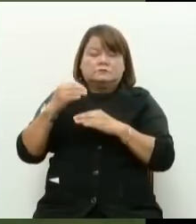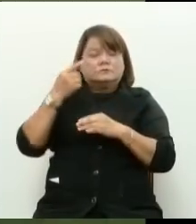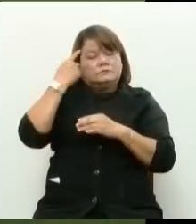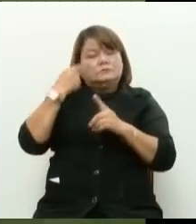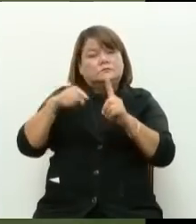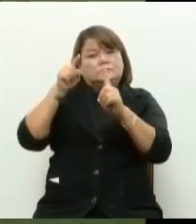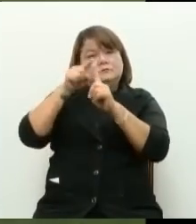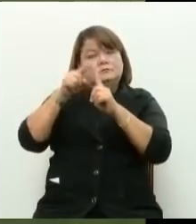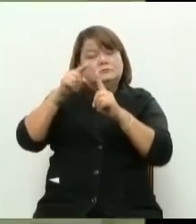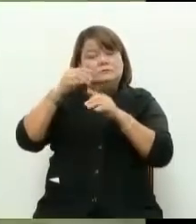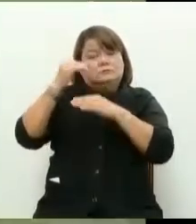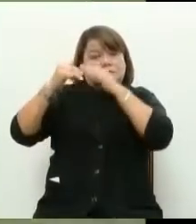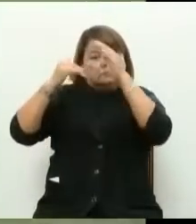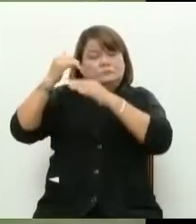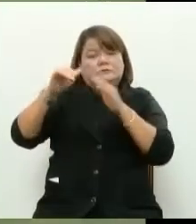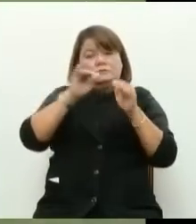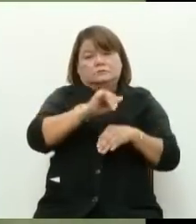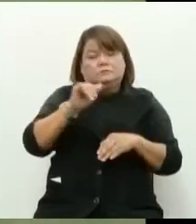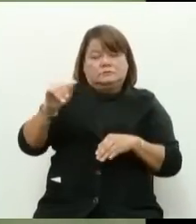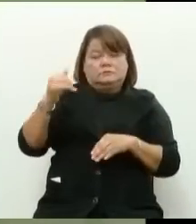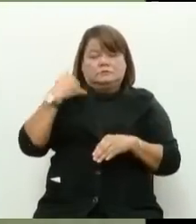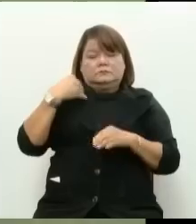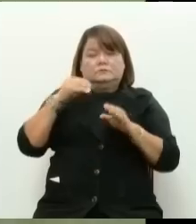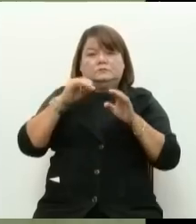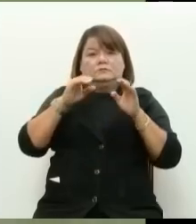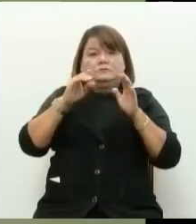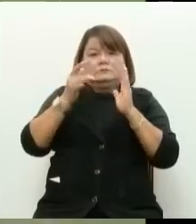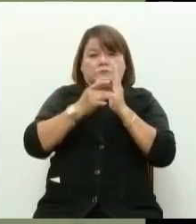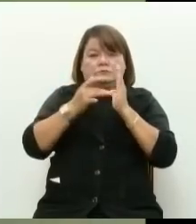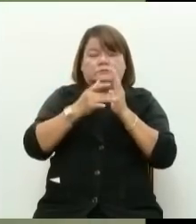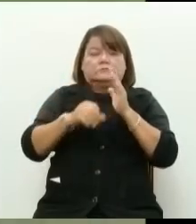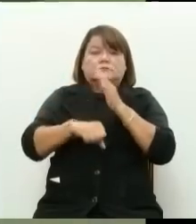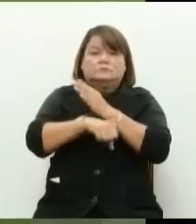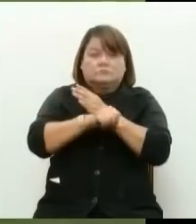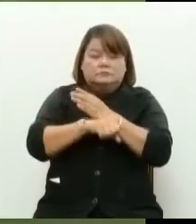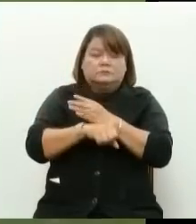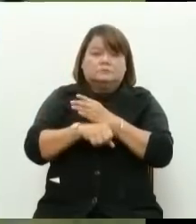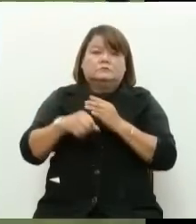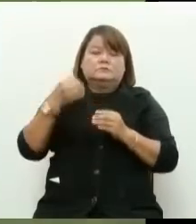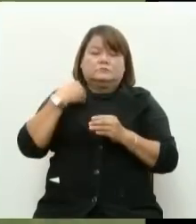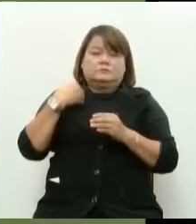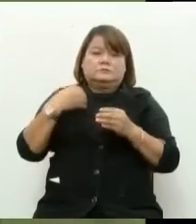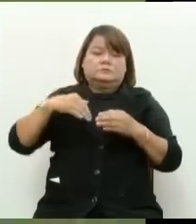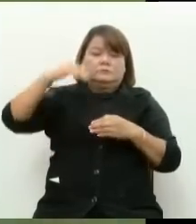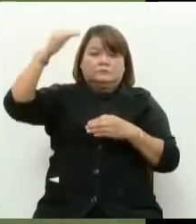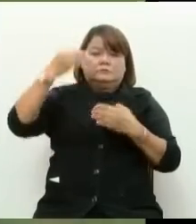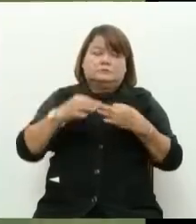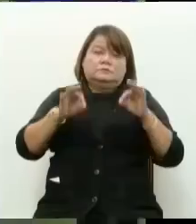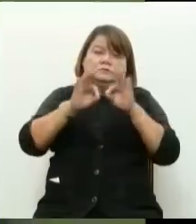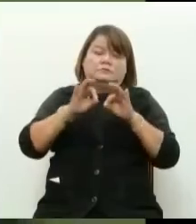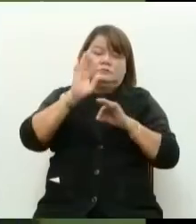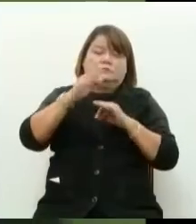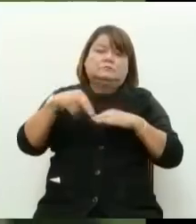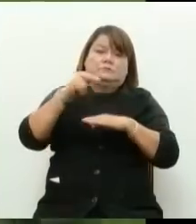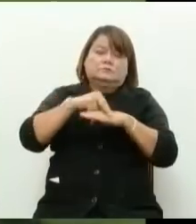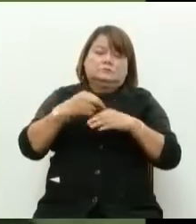นในจังหวัดสงขลาให้มีทักษะกีฬาฟุตบอลเติบโตและเป็นกำลังสำคัญด้านกีฬาของชาติสร้างแรงบันดาลใ